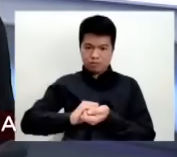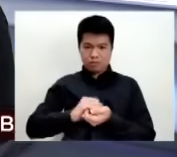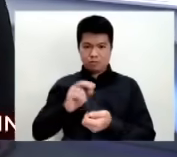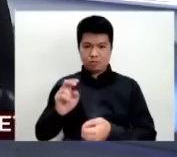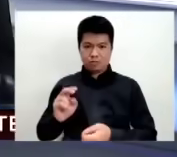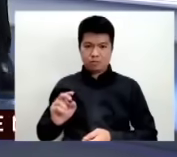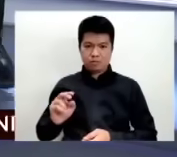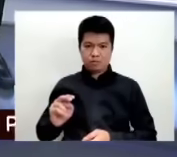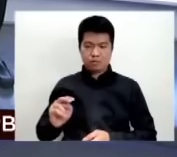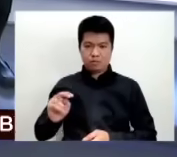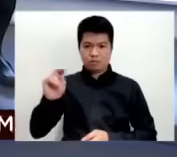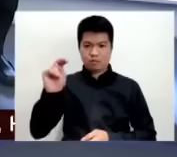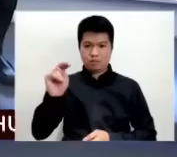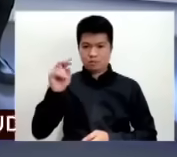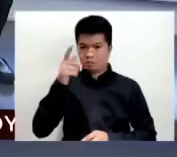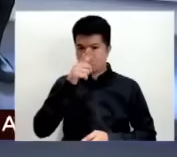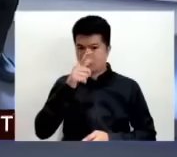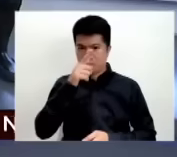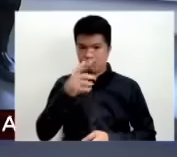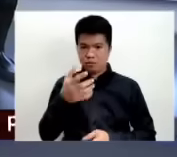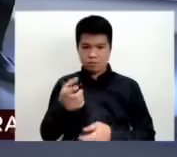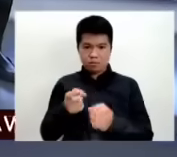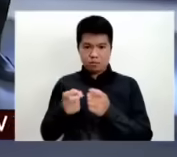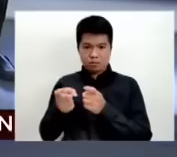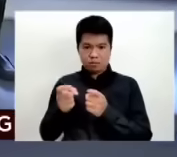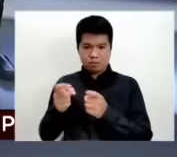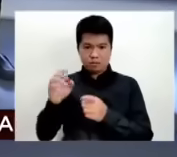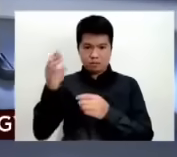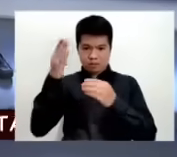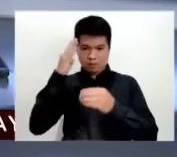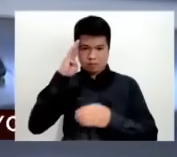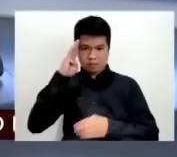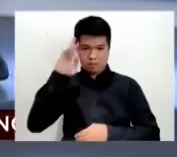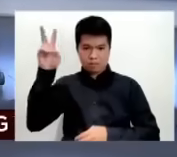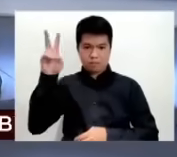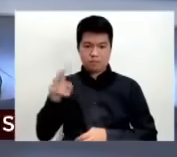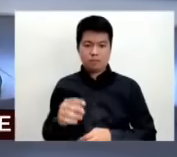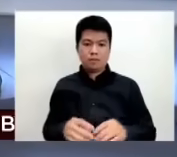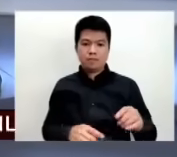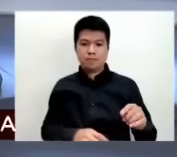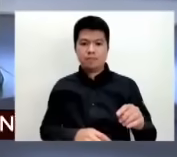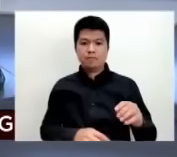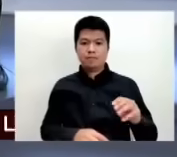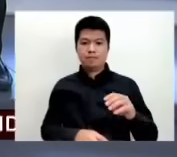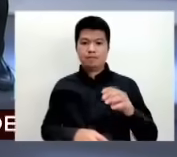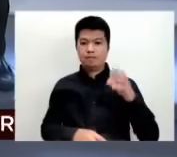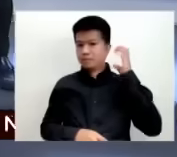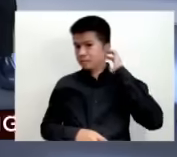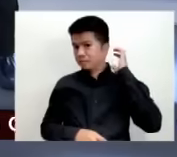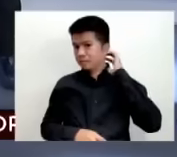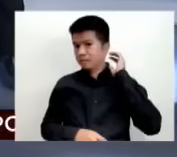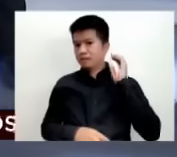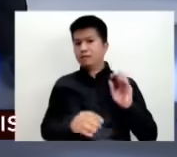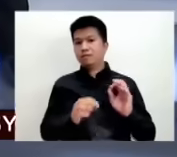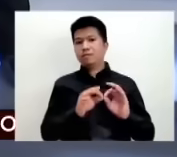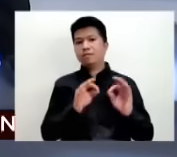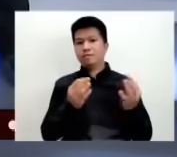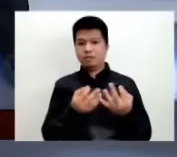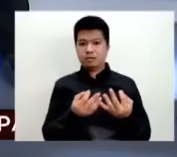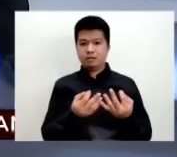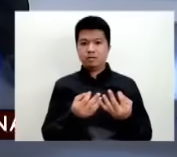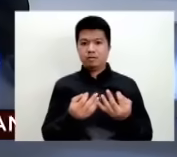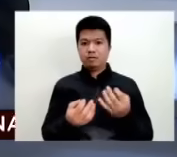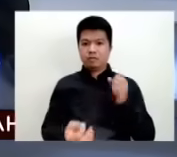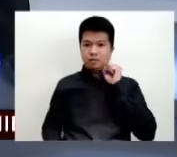Luzon hawak daw ng pamilya Marcos ang katimugan naman lalo na ang Mindanao hawak daw ng pamilya Duterte Pero sabi nga ni BP Sarah